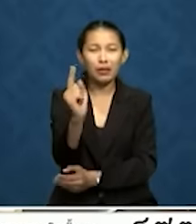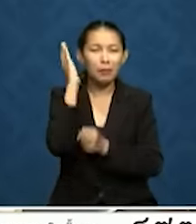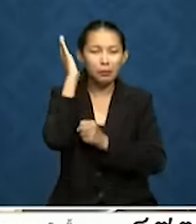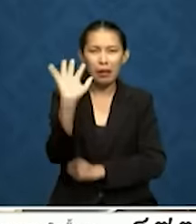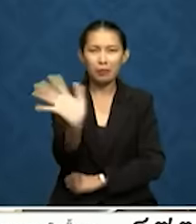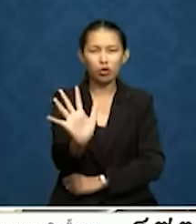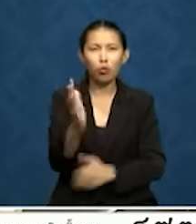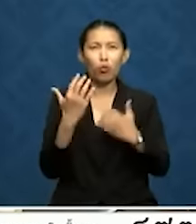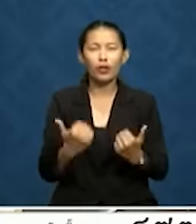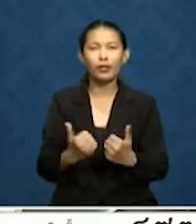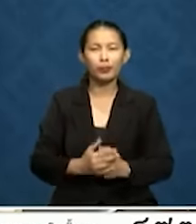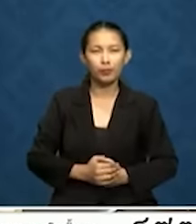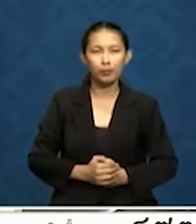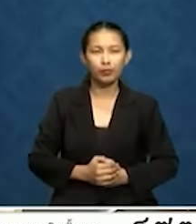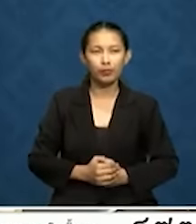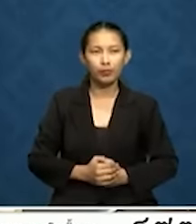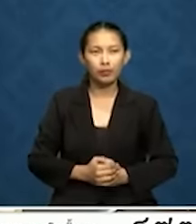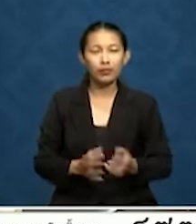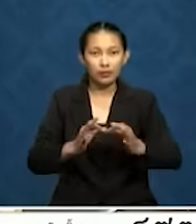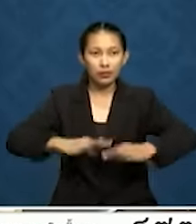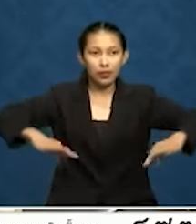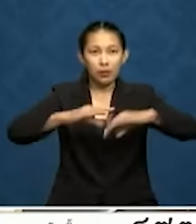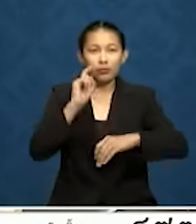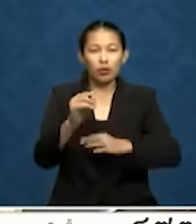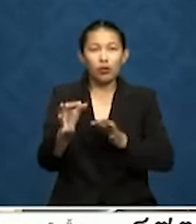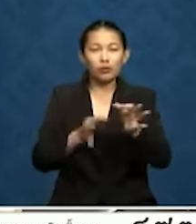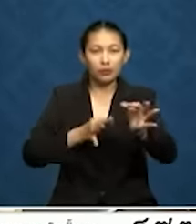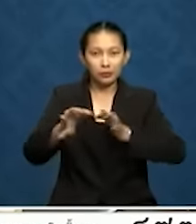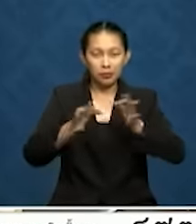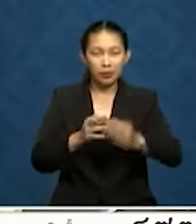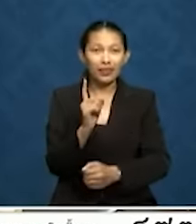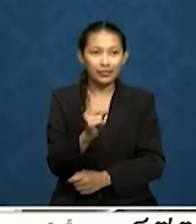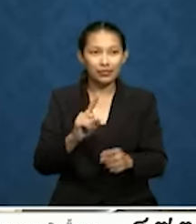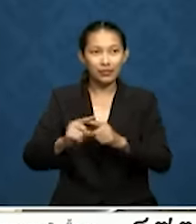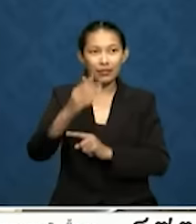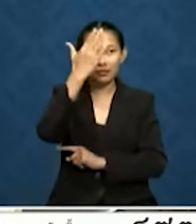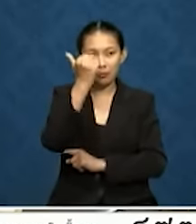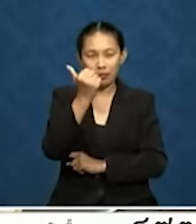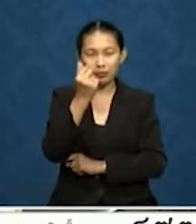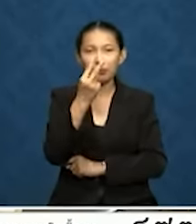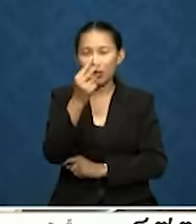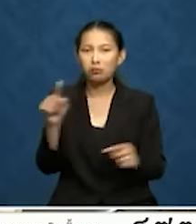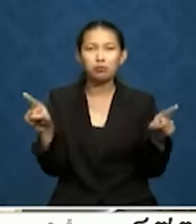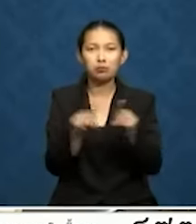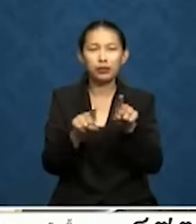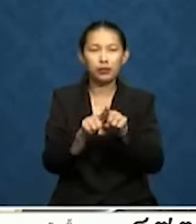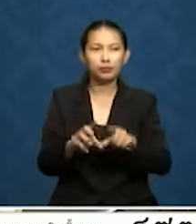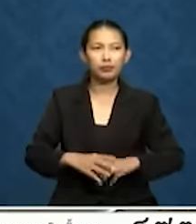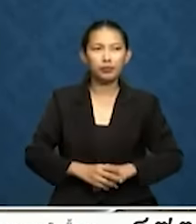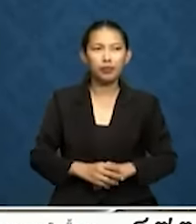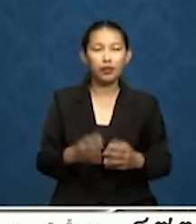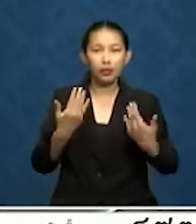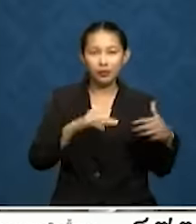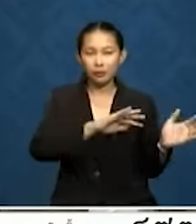จะมีอภิปรายวันนี้ได้นะครับก็จำเป็นที่จะต้องชี้แจงข้อเท็จจริงแบบนี้นะครับเพื่อให้เห็นตรงกันครับ ครับ ท่านประธ